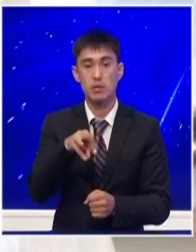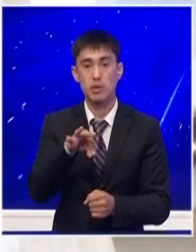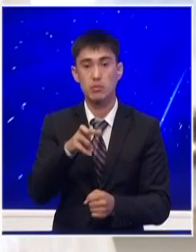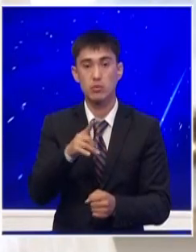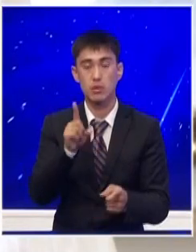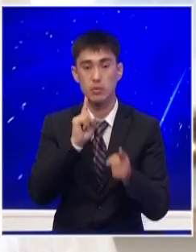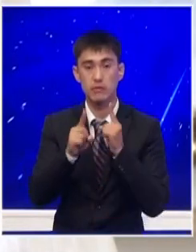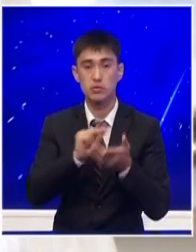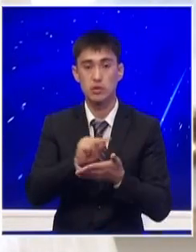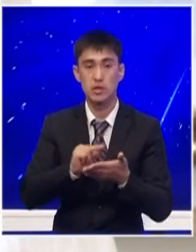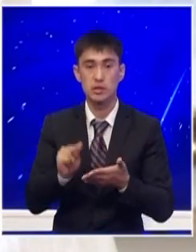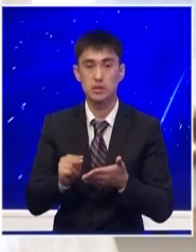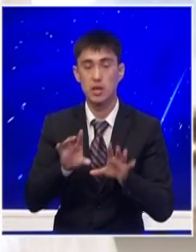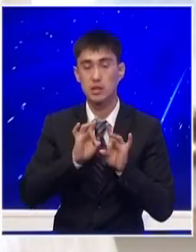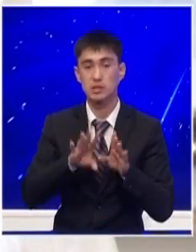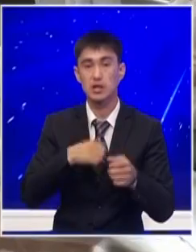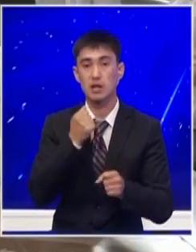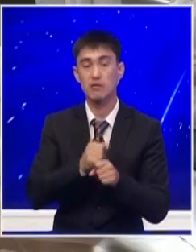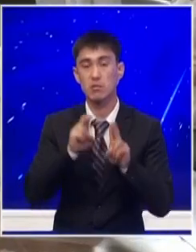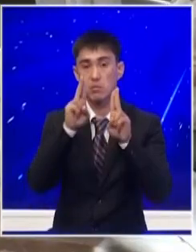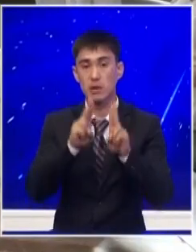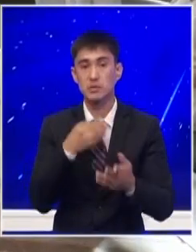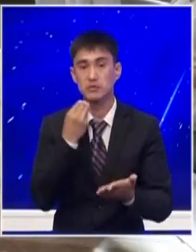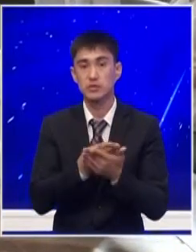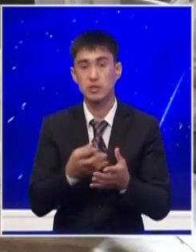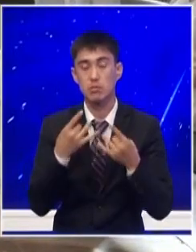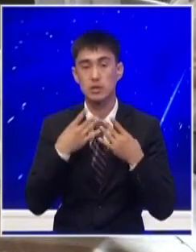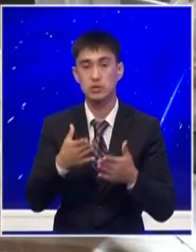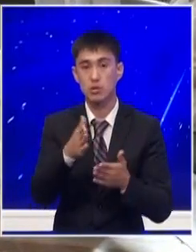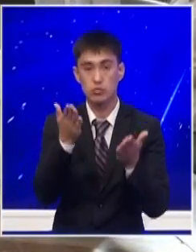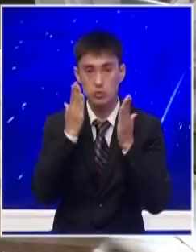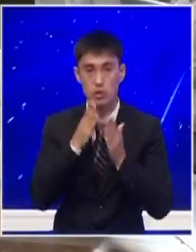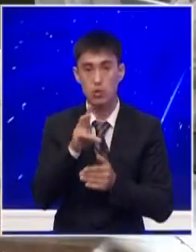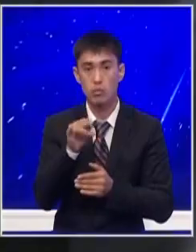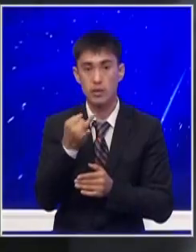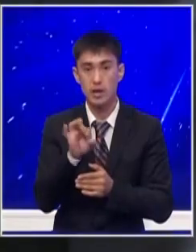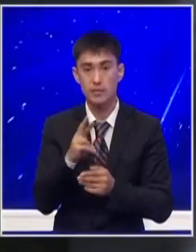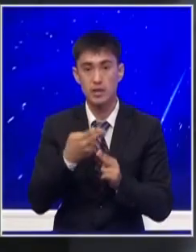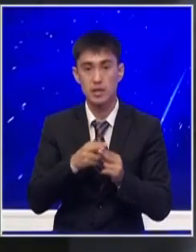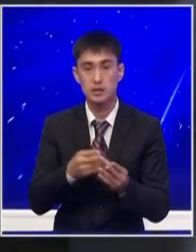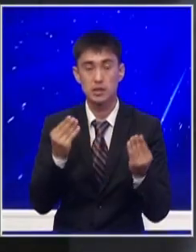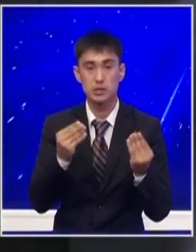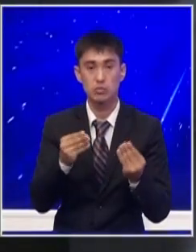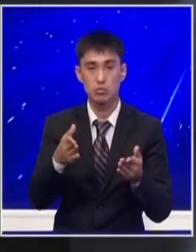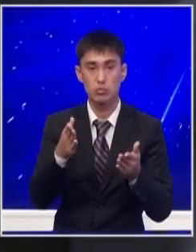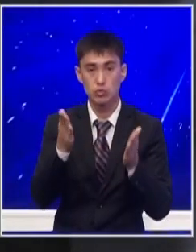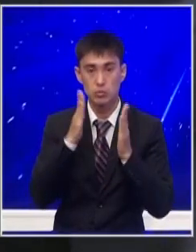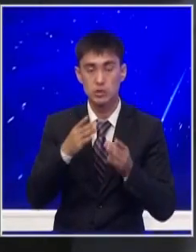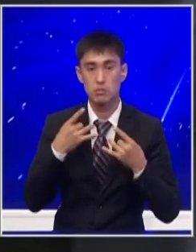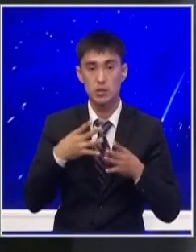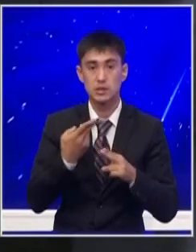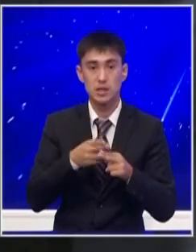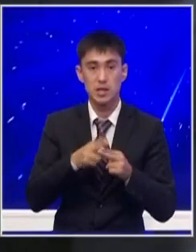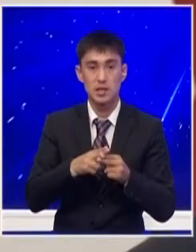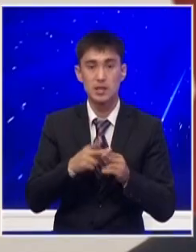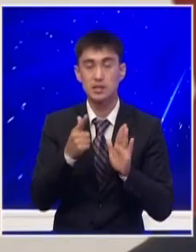на брифинге с журналистами поделился главными правилами священного праздника мусульман Курбан-айт. Один из самых значимых мусульманских праздников приходится